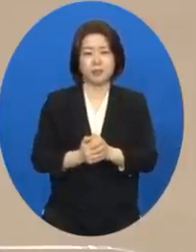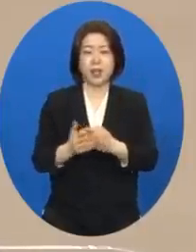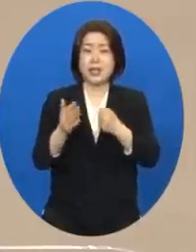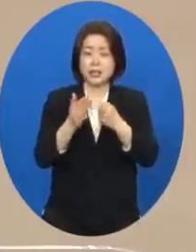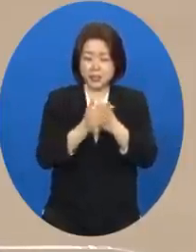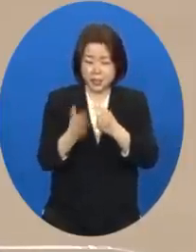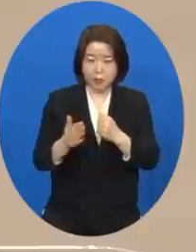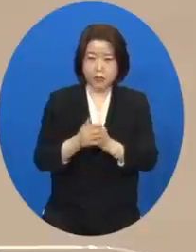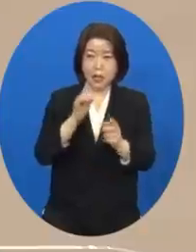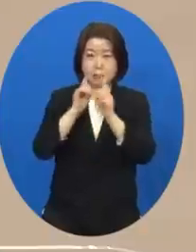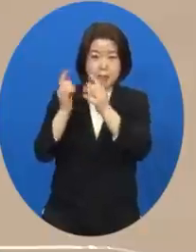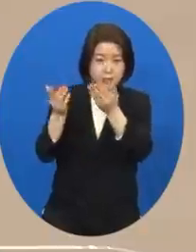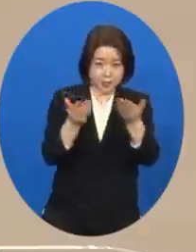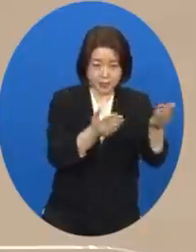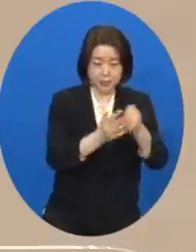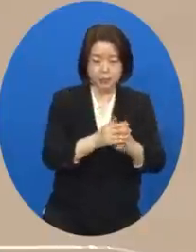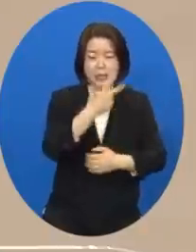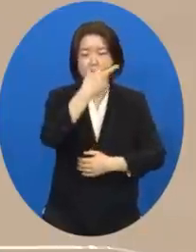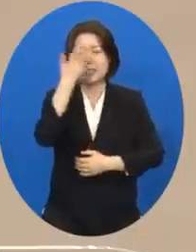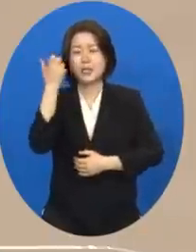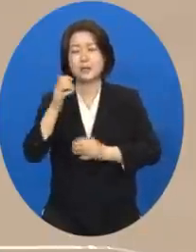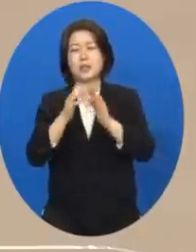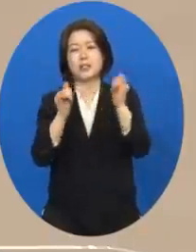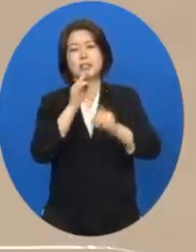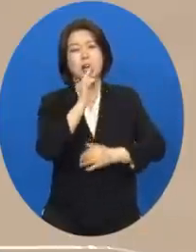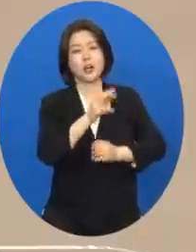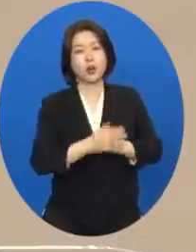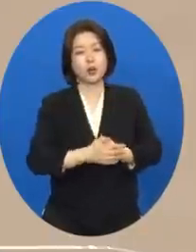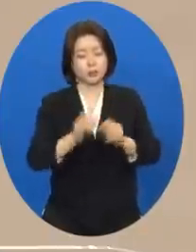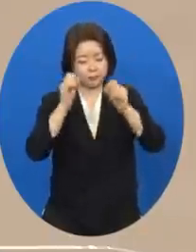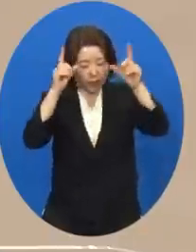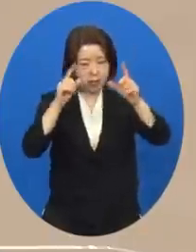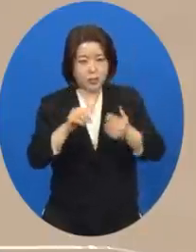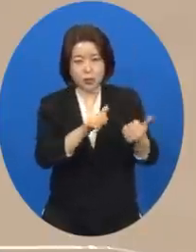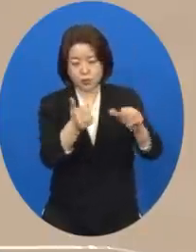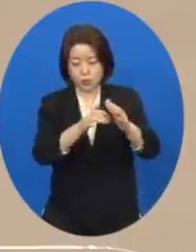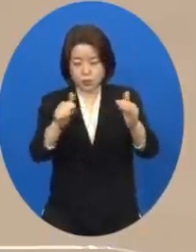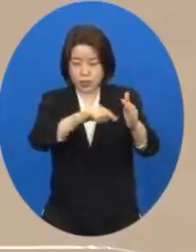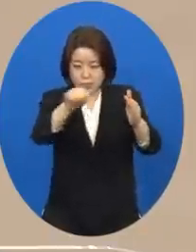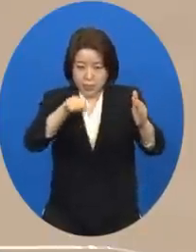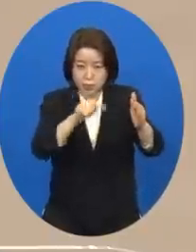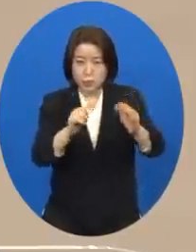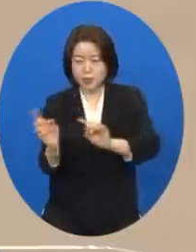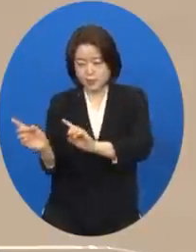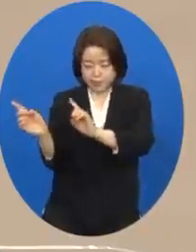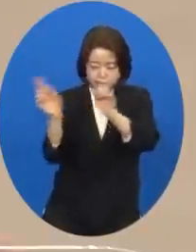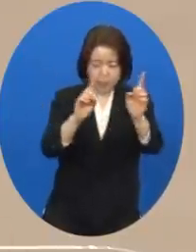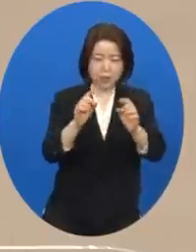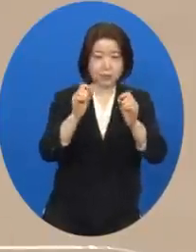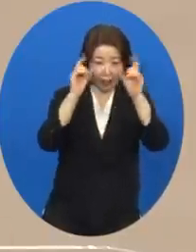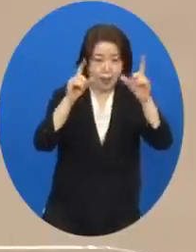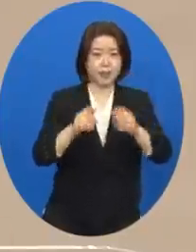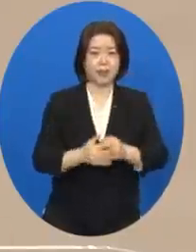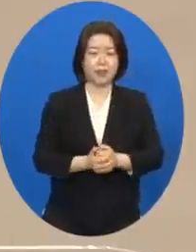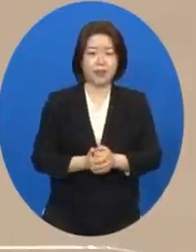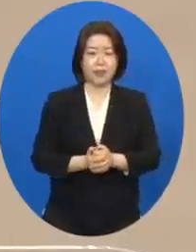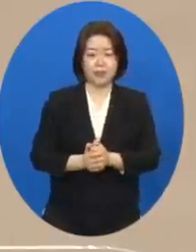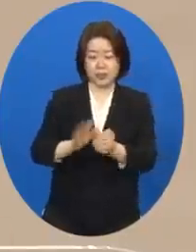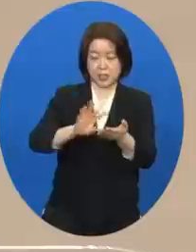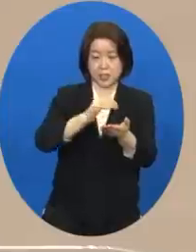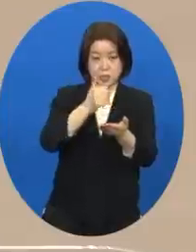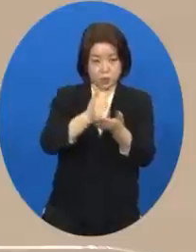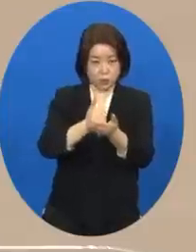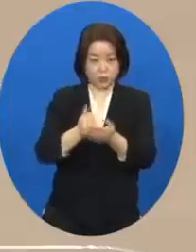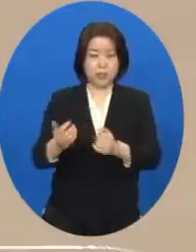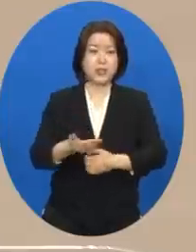그러므로 이르시기를 잠자는 자여 깨어서 죽은 자들 가운데서 일어나라 그리스도께서 너희에게